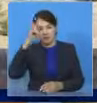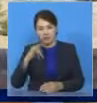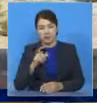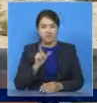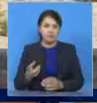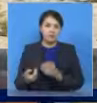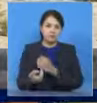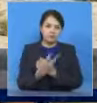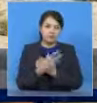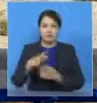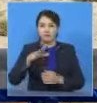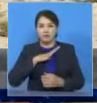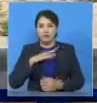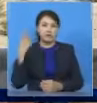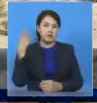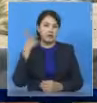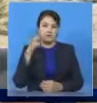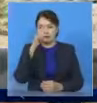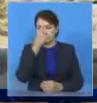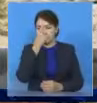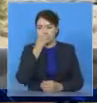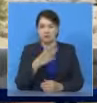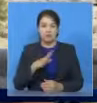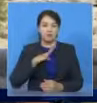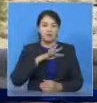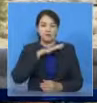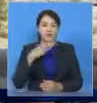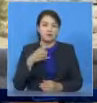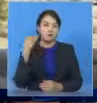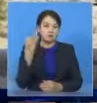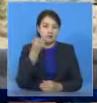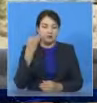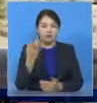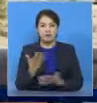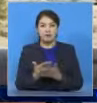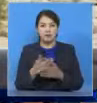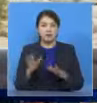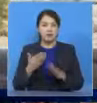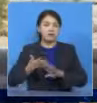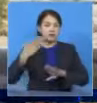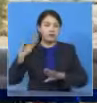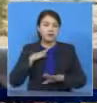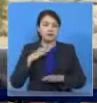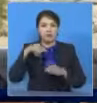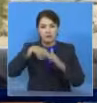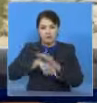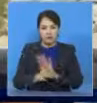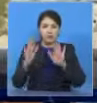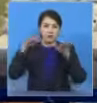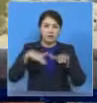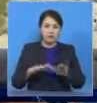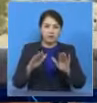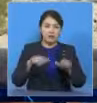люди приезжают. Были даже англичане и индийцы. Здесь много особенностей. Одной из них является то, что раньше это было дном океана. Об